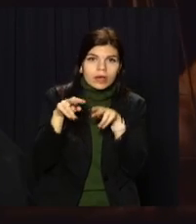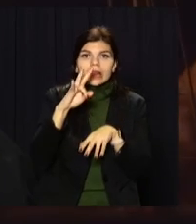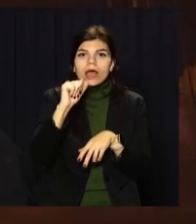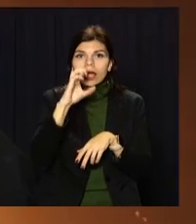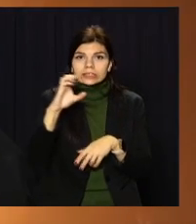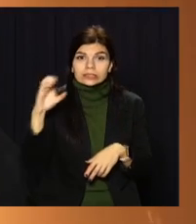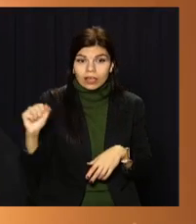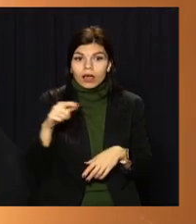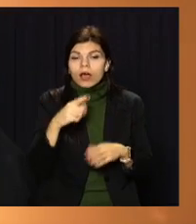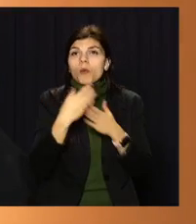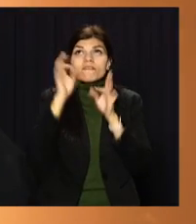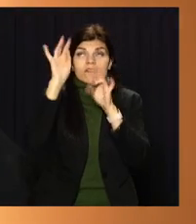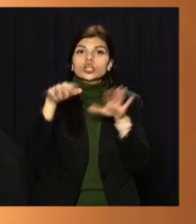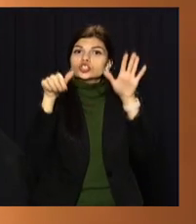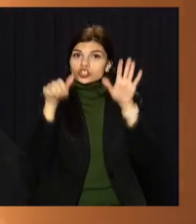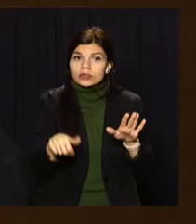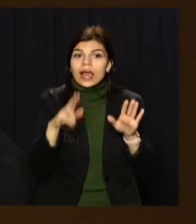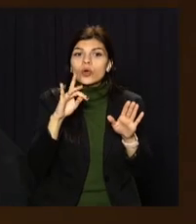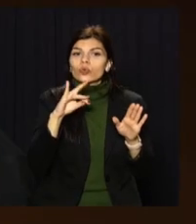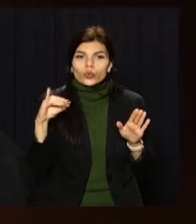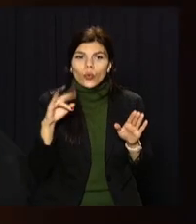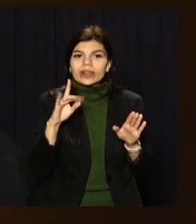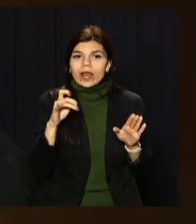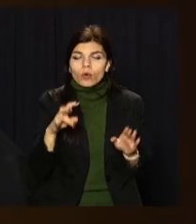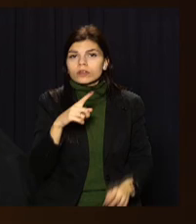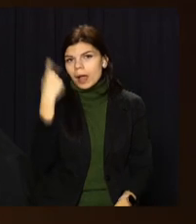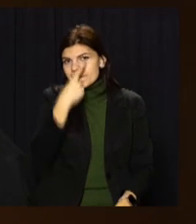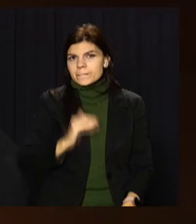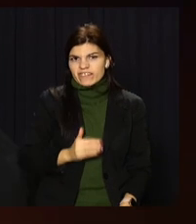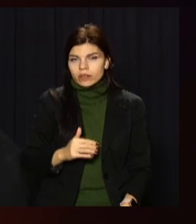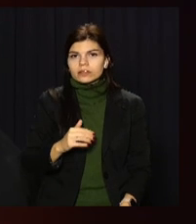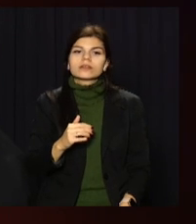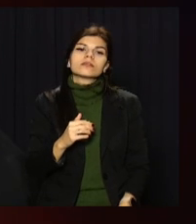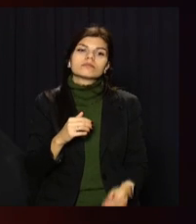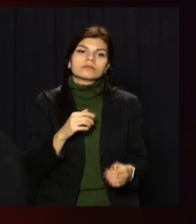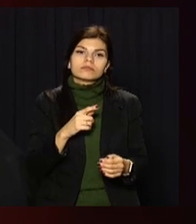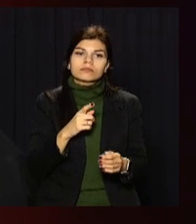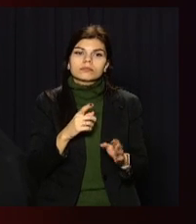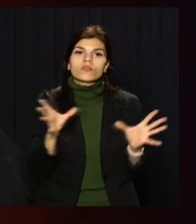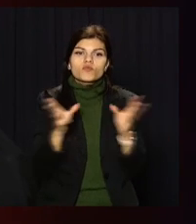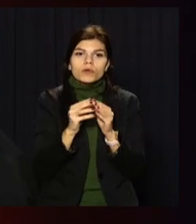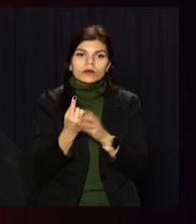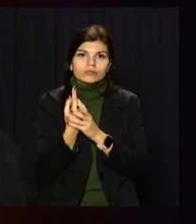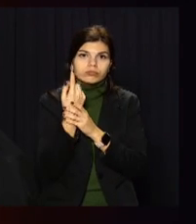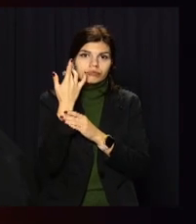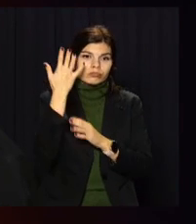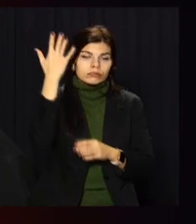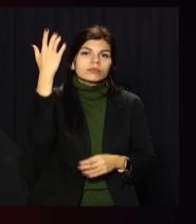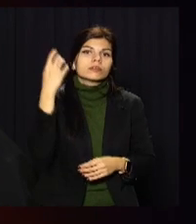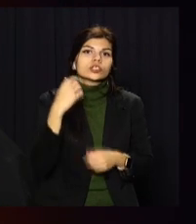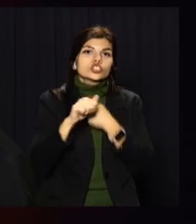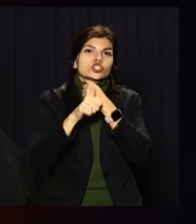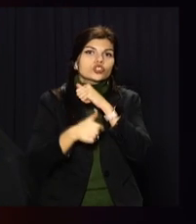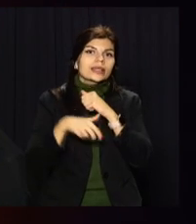пробудуть на станції майже півроку. «Крю Дрегон», створений приватною компанією SpaceX, стартував з космодрому на мисі